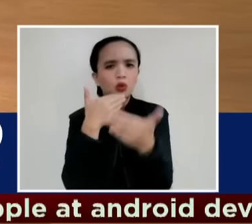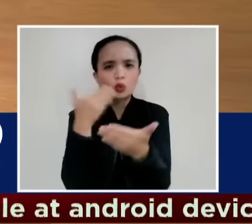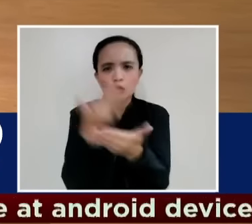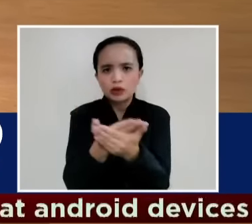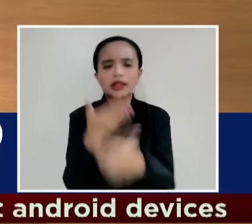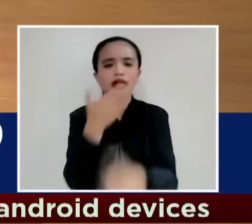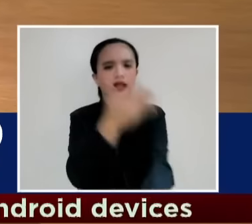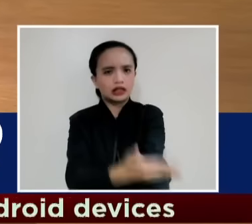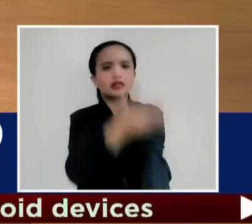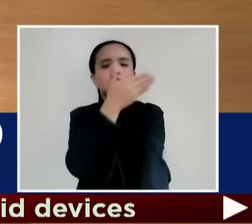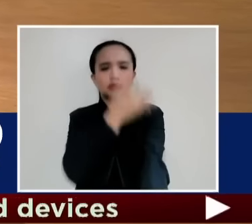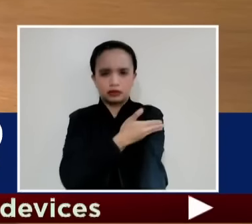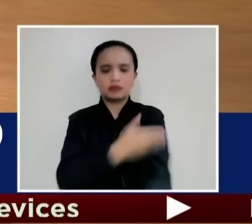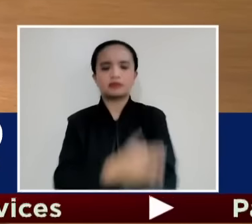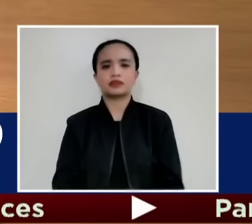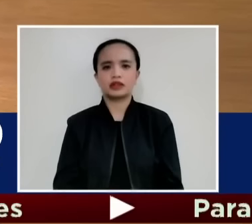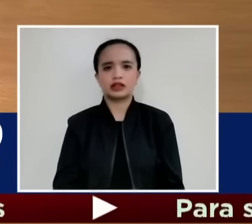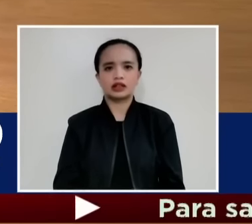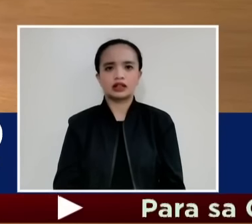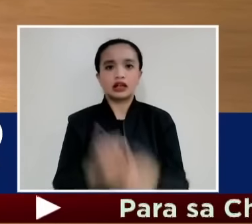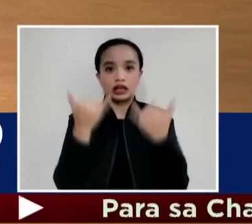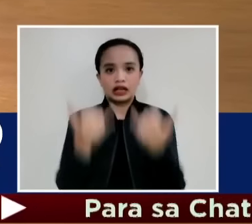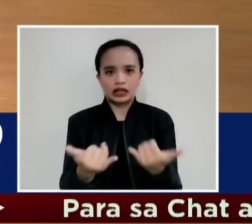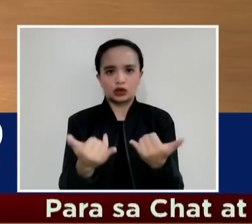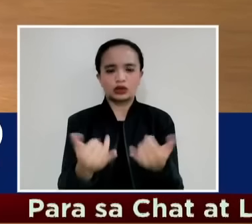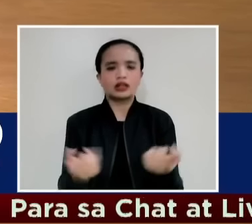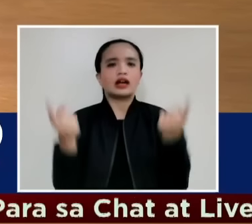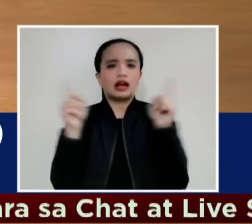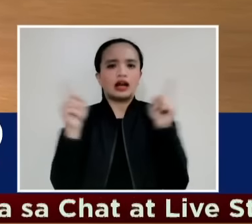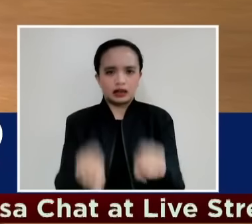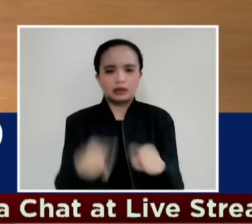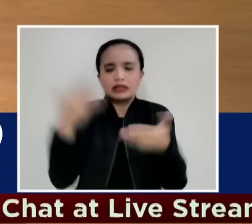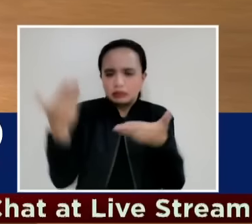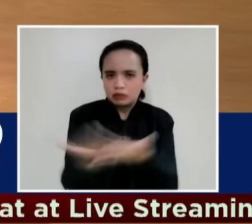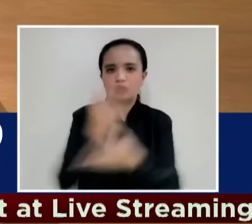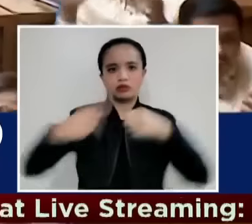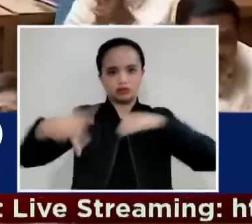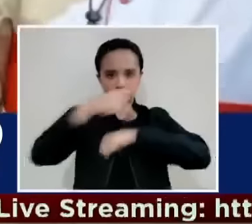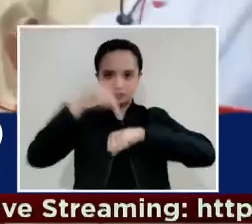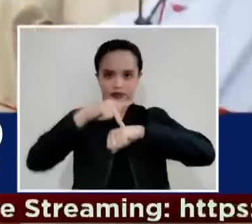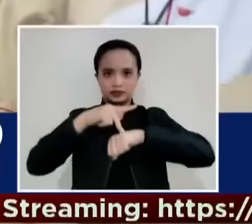improving. Dumating na po ang bagong Pilipinas.